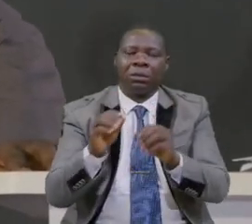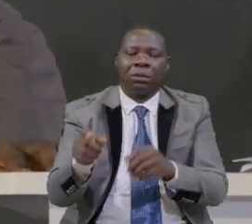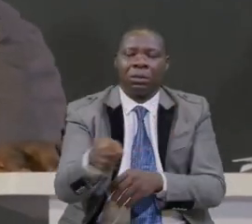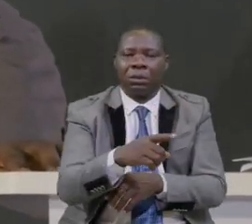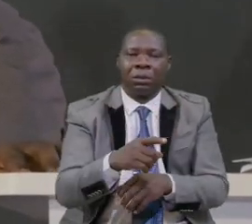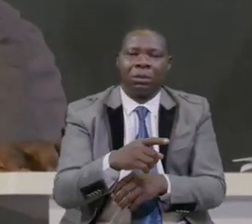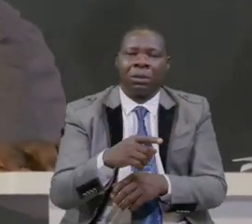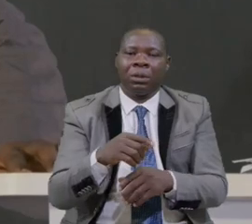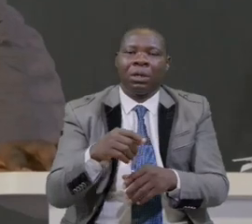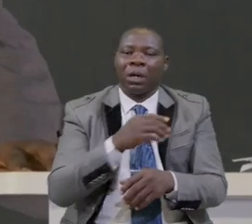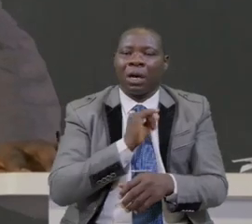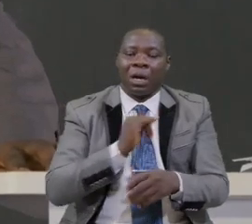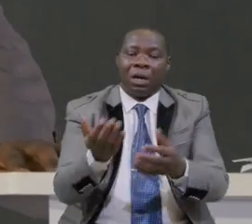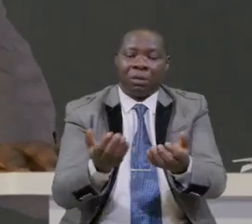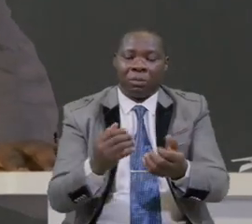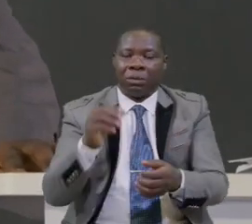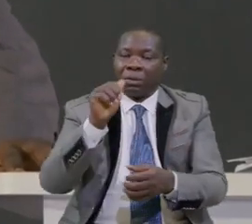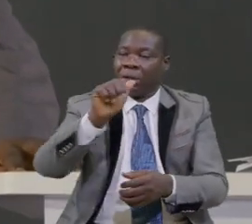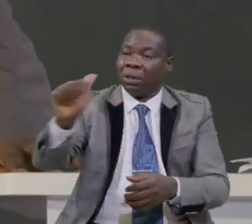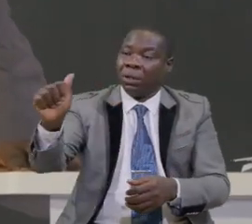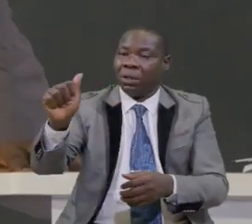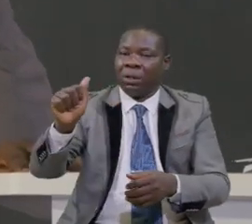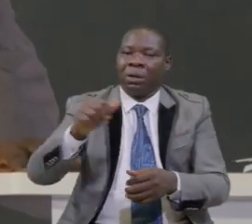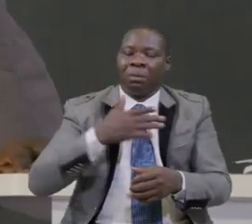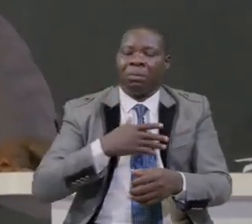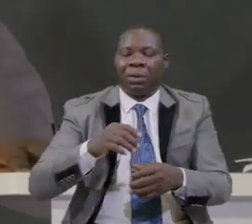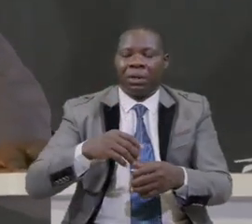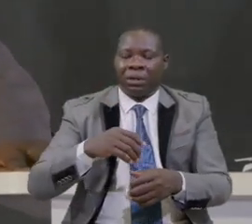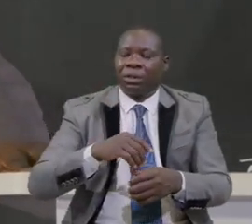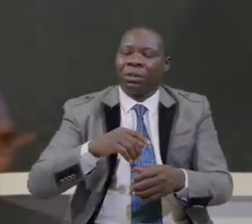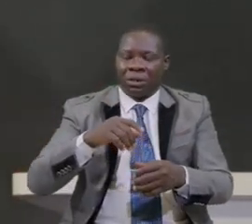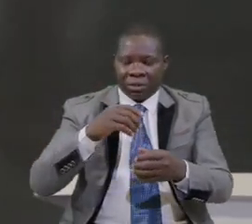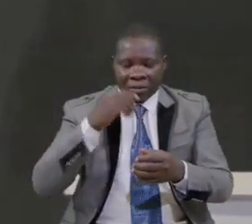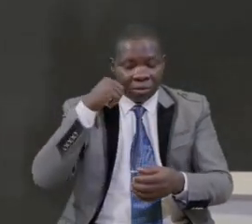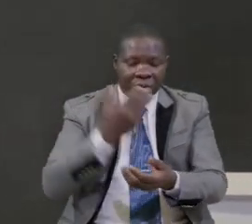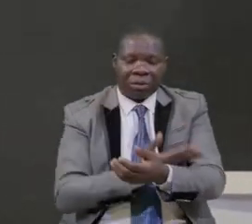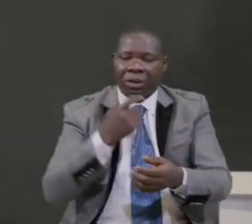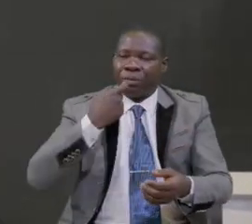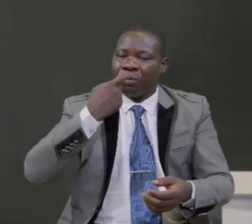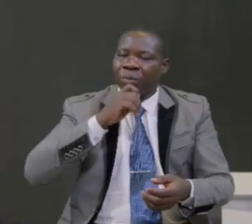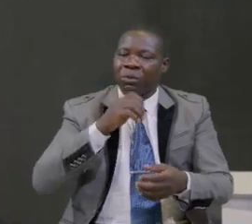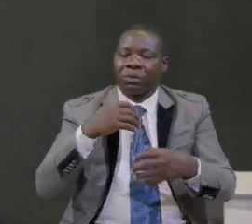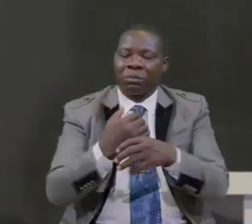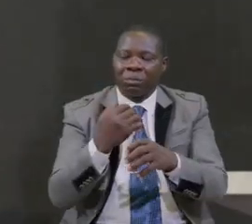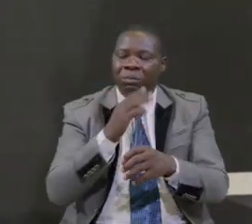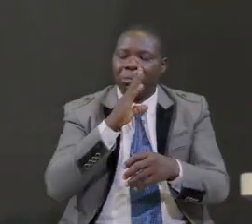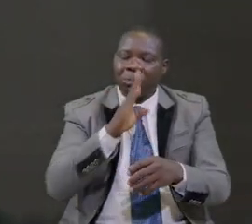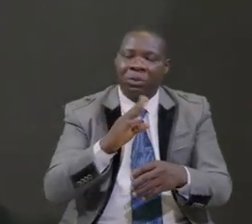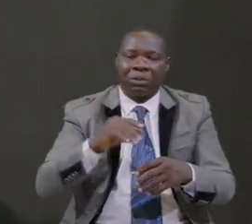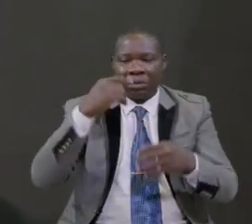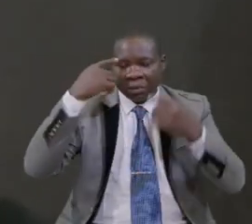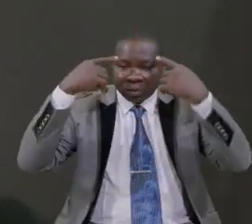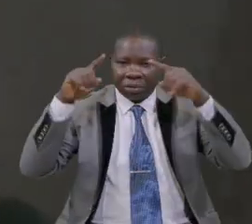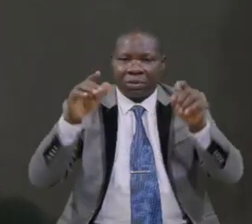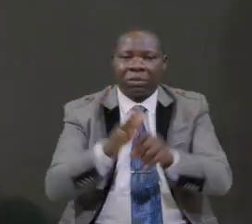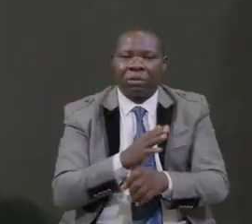bien. Hein? Répétiteur. Elle doit avoir de bonnes notes. Et il est avec sa fille et